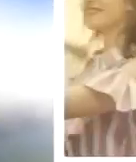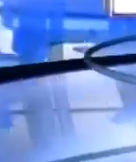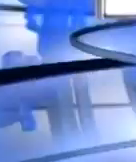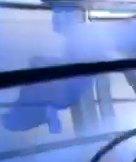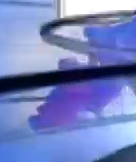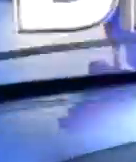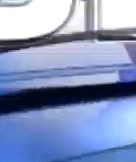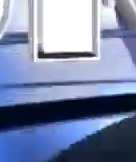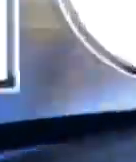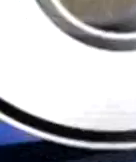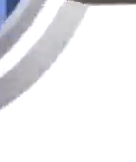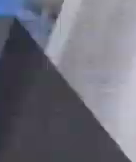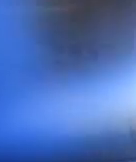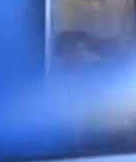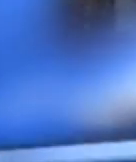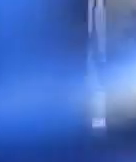раді.